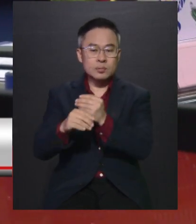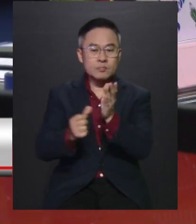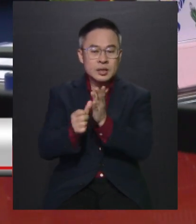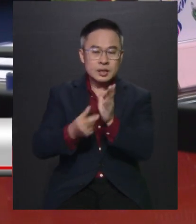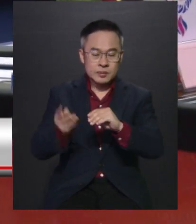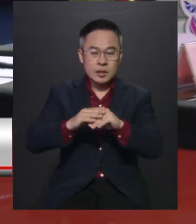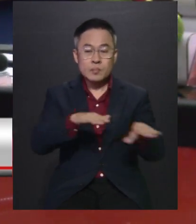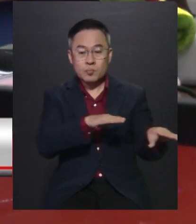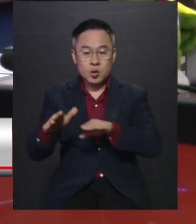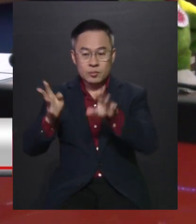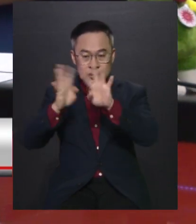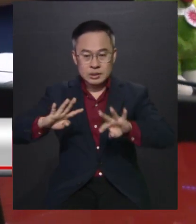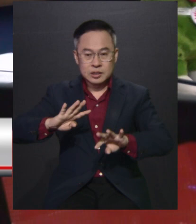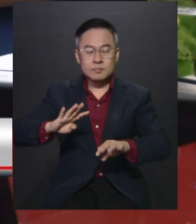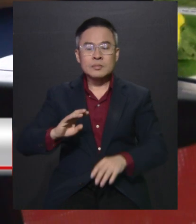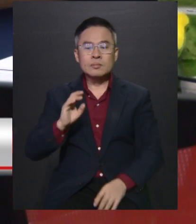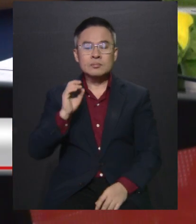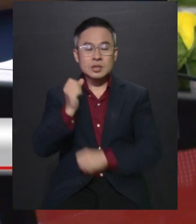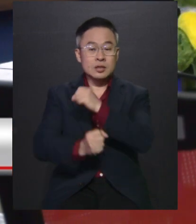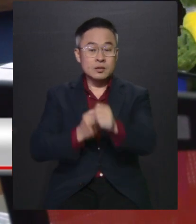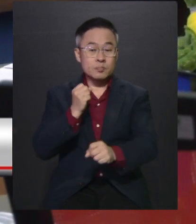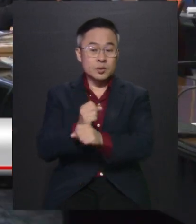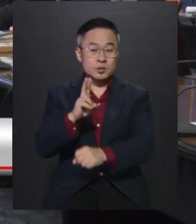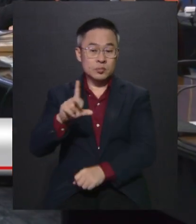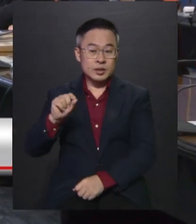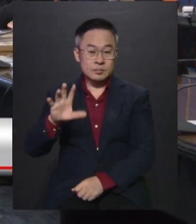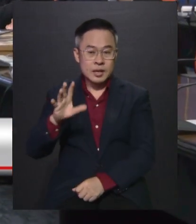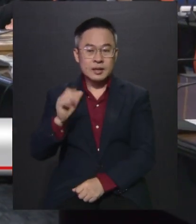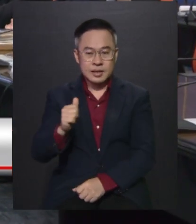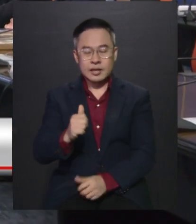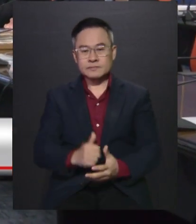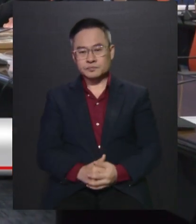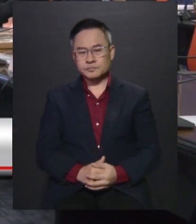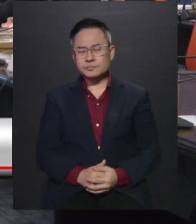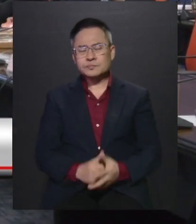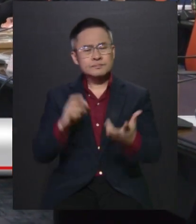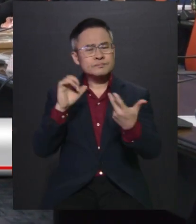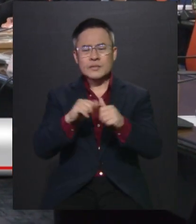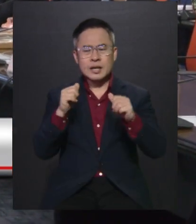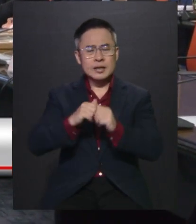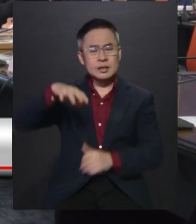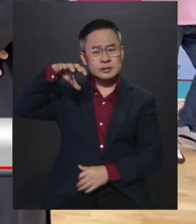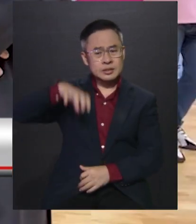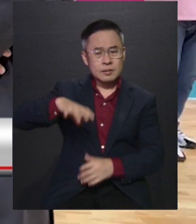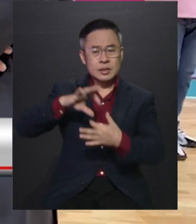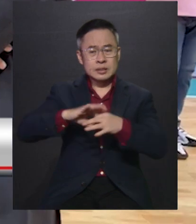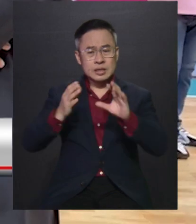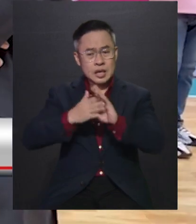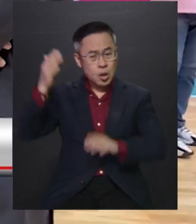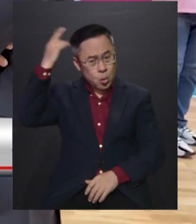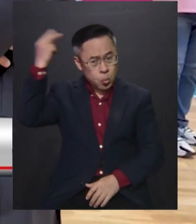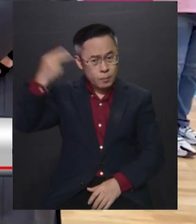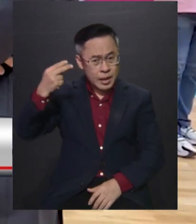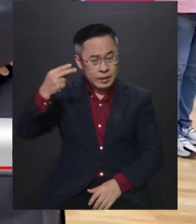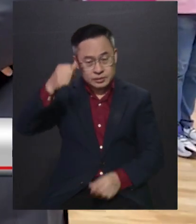ไทยนะคะเมื่อประมาณเดือนตุลาคมที่ผ่านมาค่ะก็มีเหตุการณ์นะคะที่หลังคาอินดอร์สเตเดียมหัวหมากถล่มจากฝน